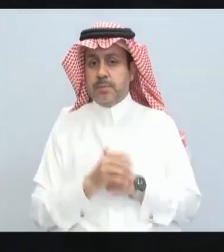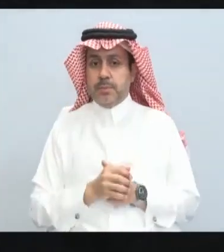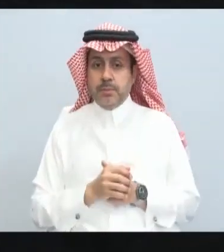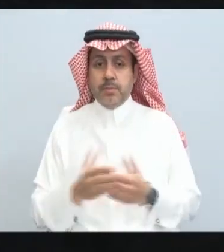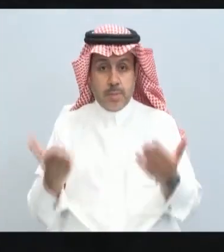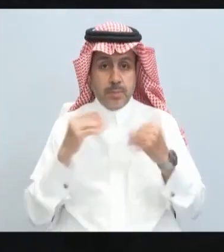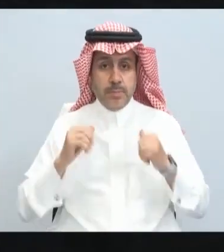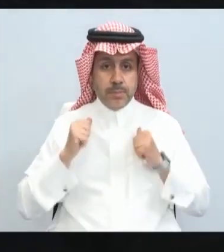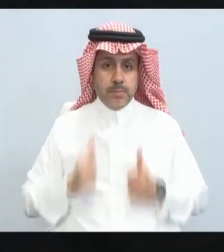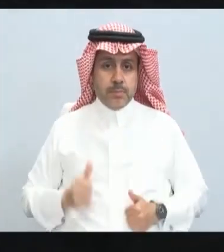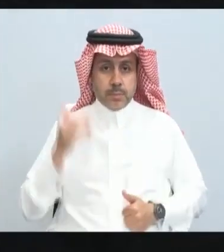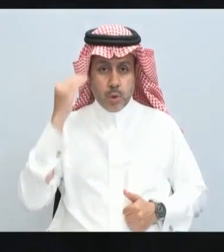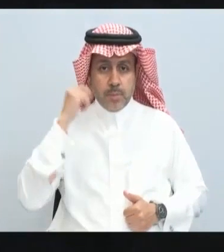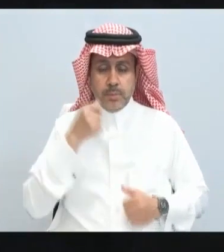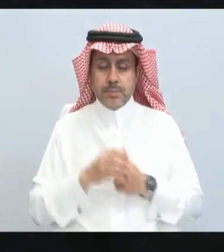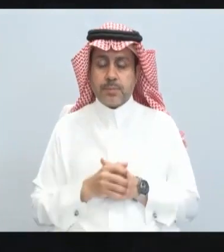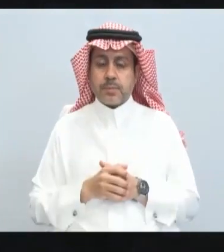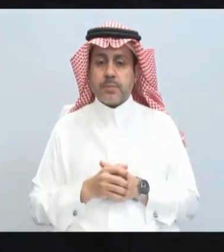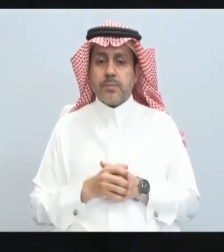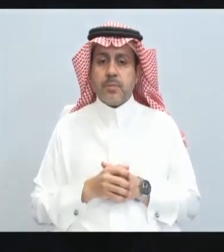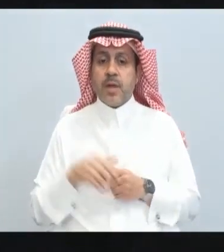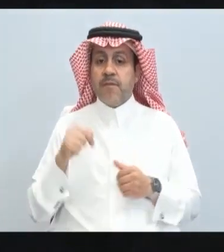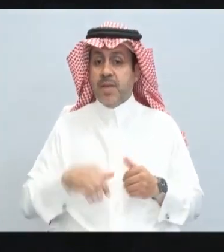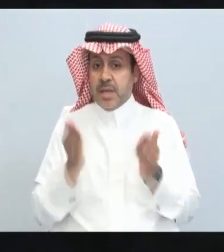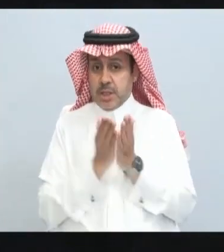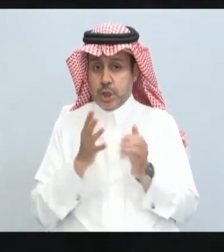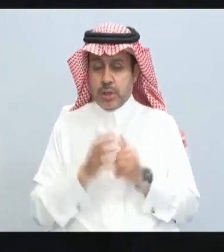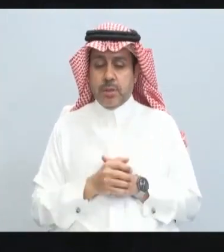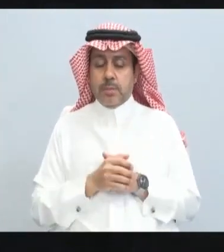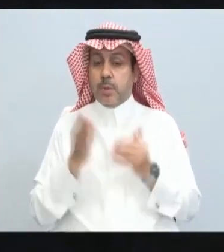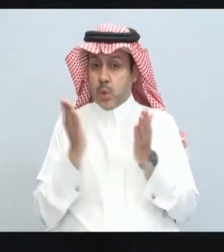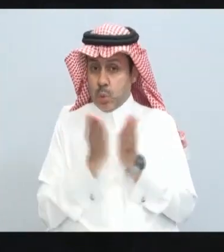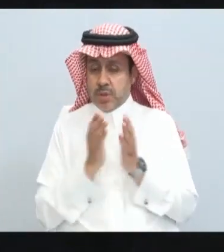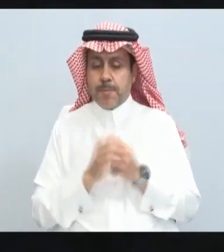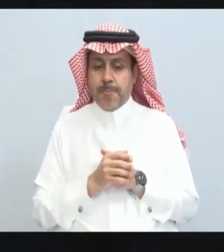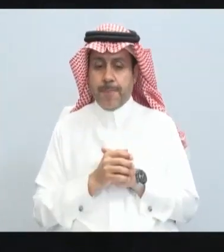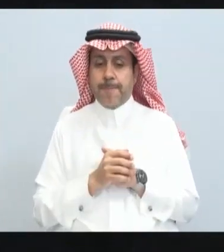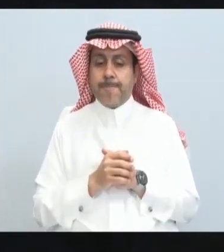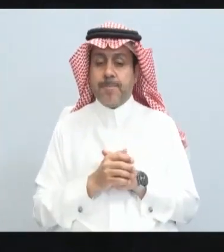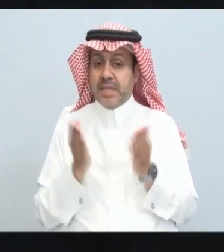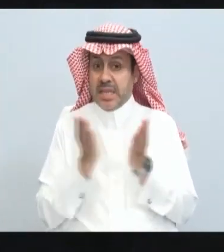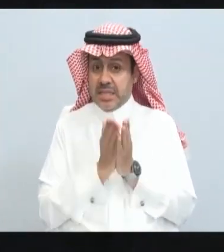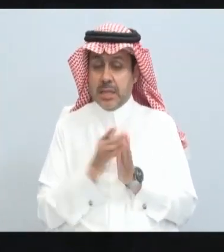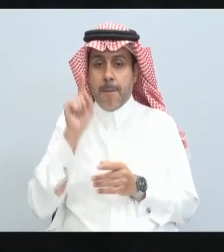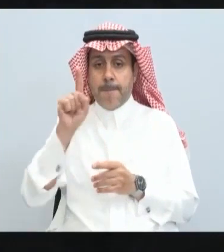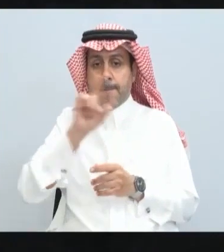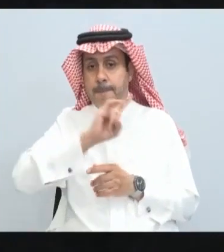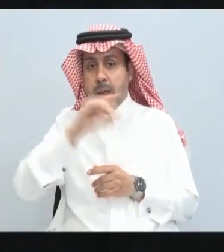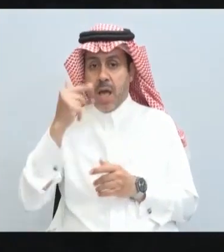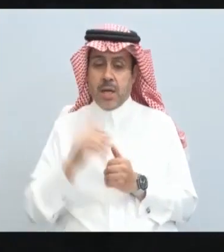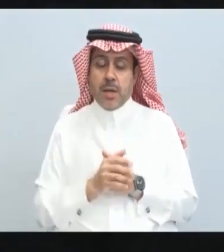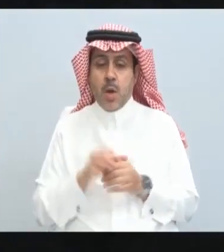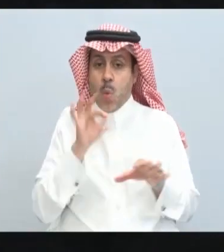مرحبا بكم اعزائي الطلاب والطالبات في درس جديد من دروس ماده الدراسات البلاغيه والنقديه